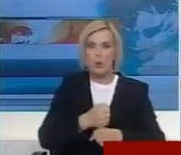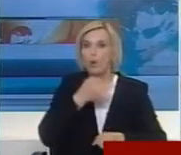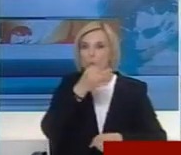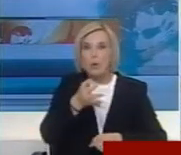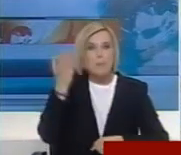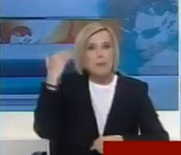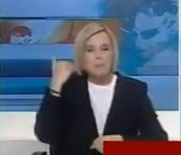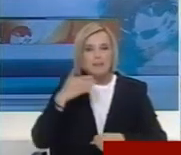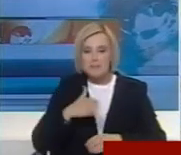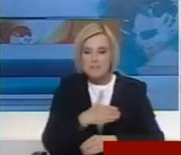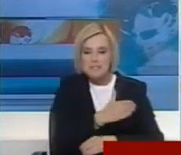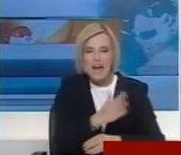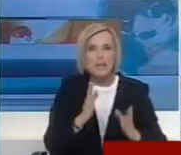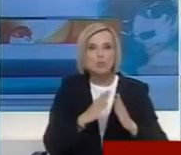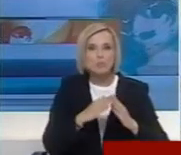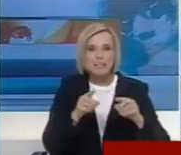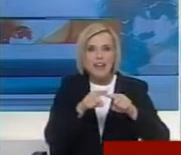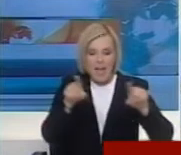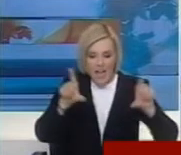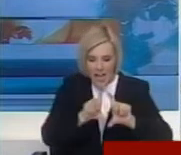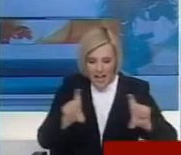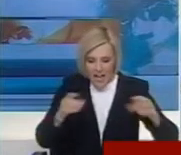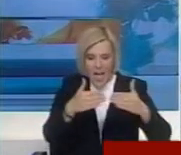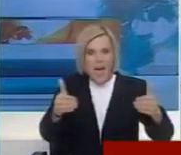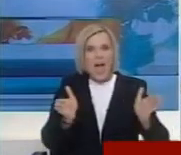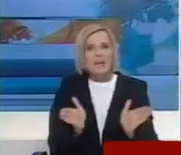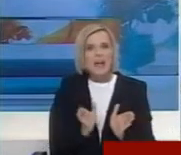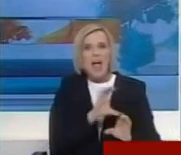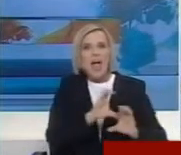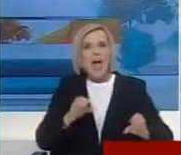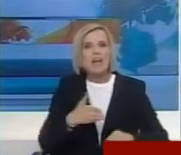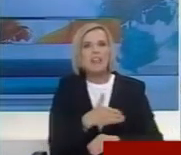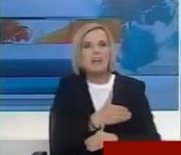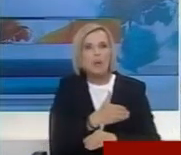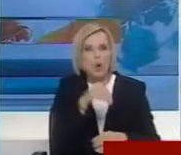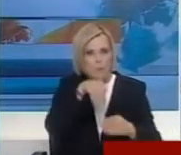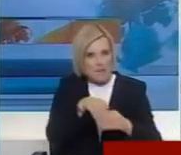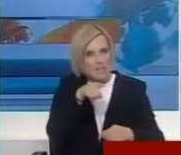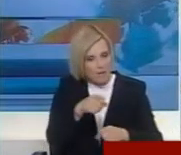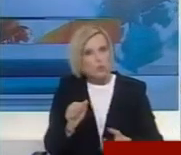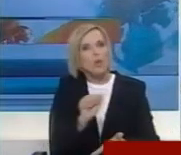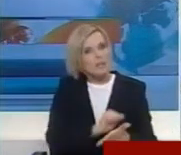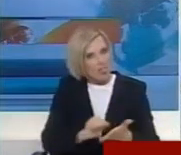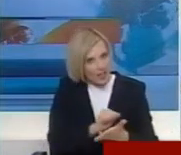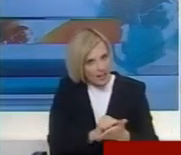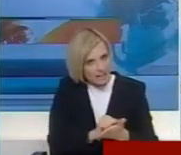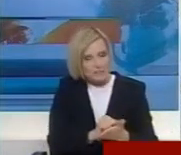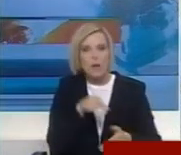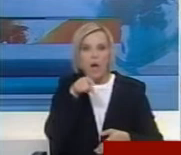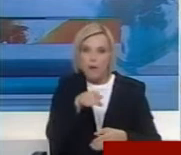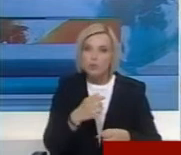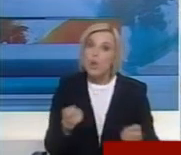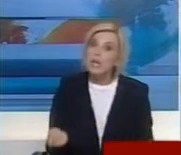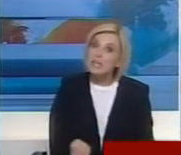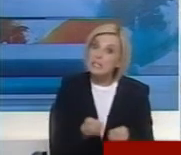τους και τα πήραν και οδήγησαν σε σοβαρές επιπλοκές και θάνατο σε έναν από τους δυο. Ενώ το άλλο περιστατικό